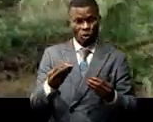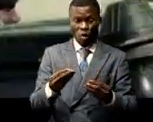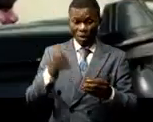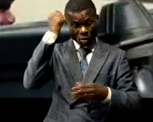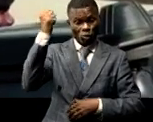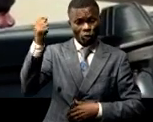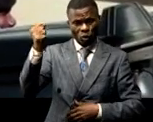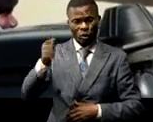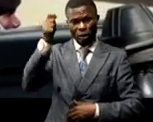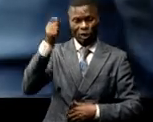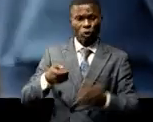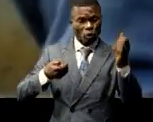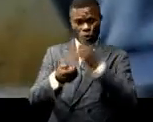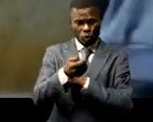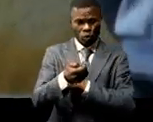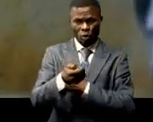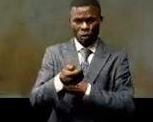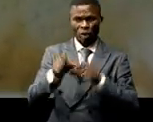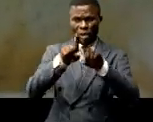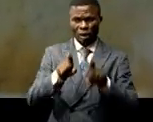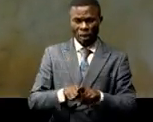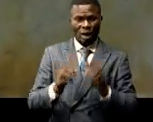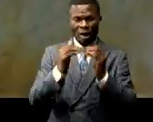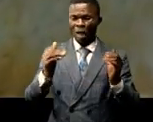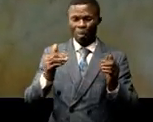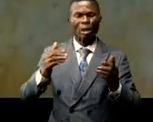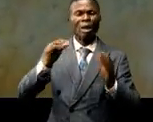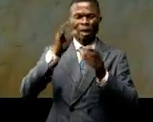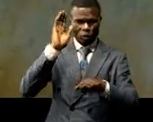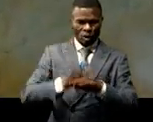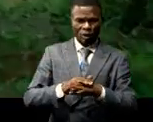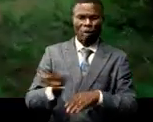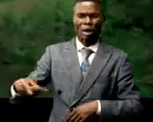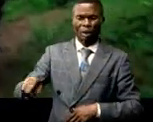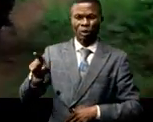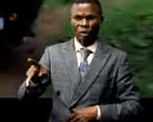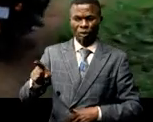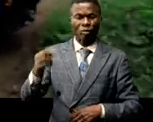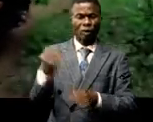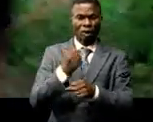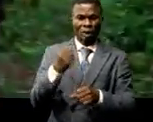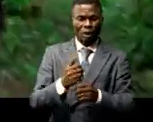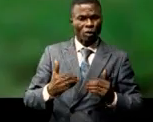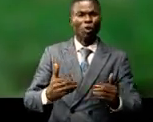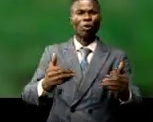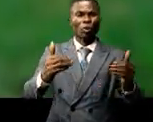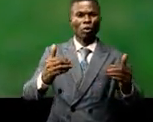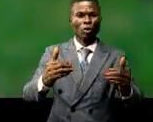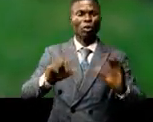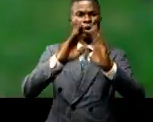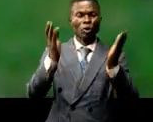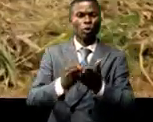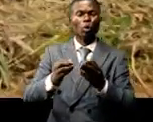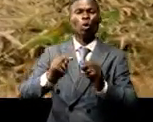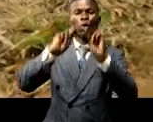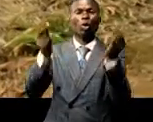feux des FARDC déterminés à en finir avec l'insécurité dans cette partie de la République. Les opérations se poursuivent et tous les groupes